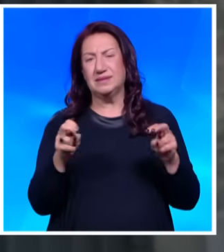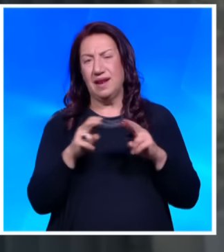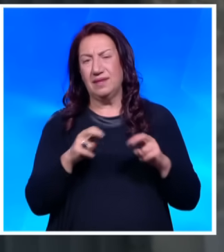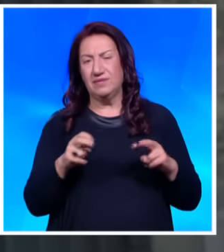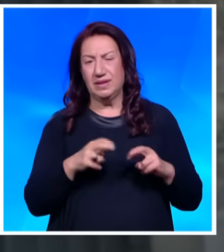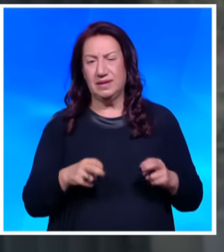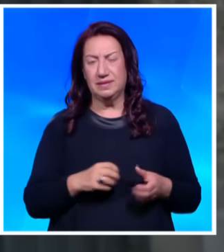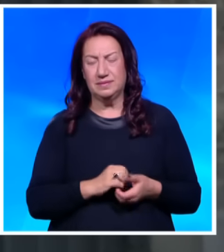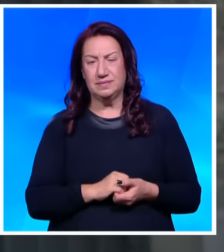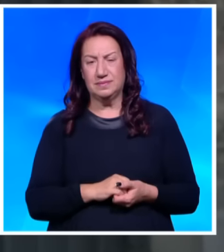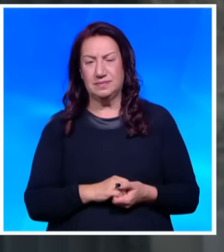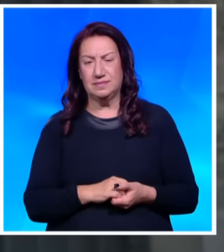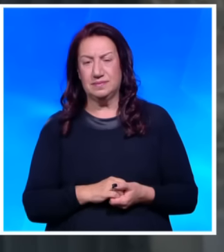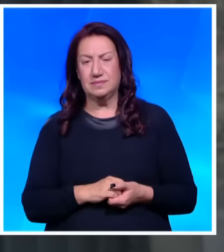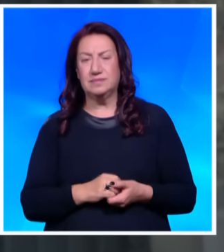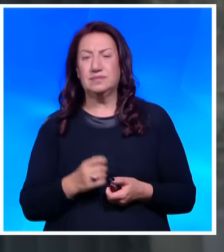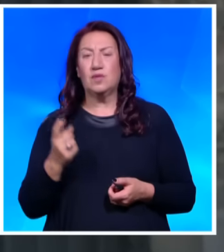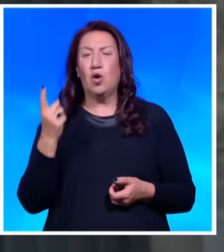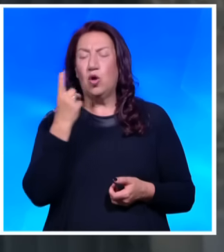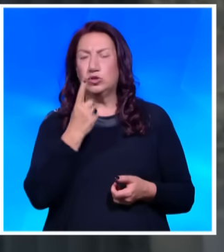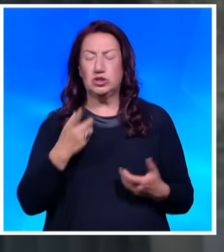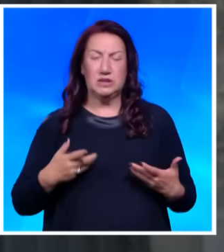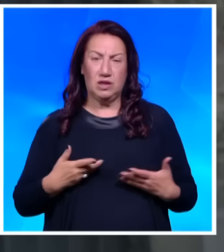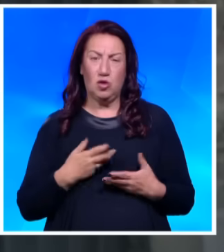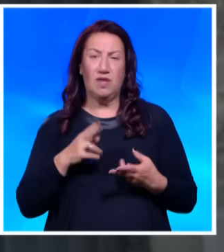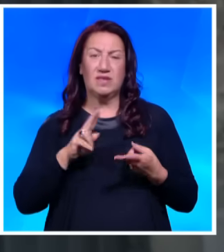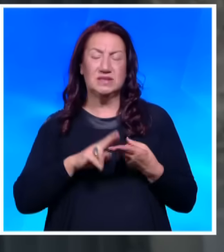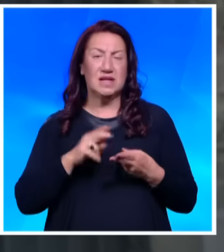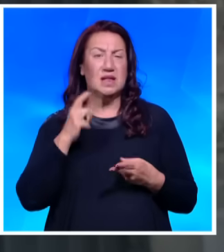И още един много важен штрих. Васил Божков е санкциониран по